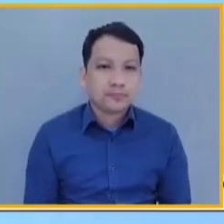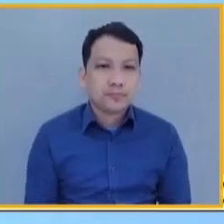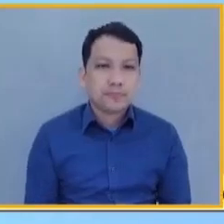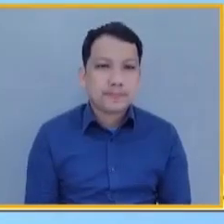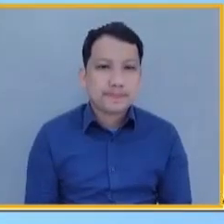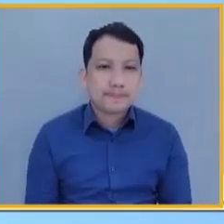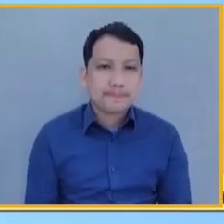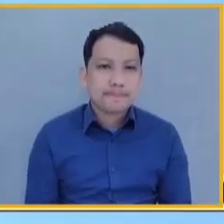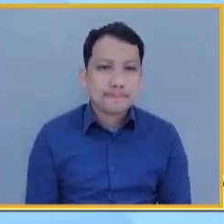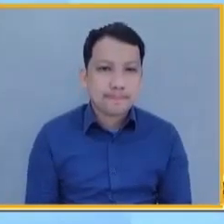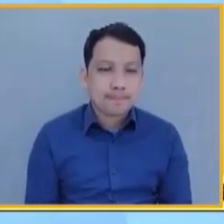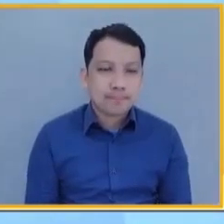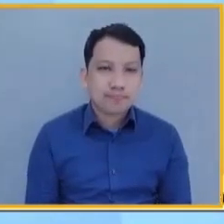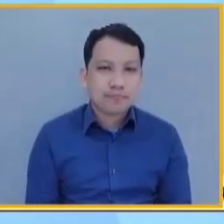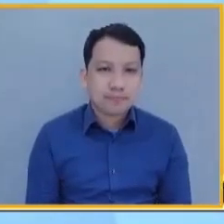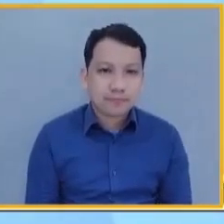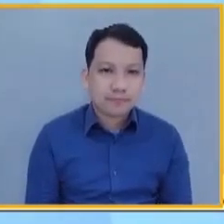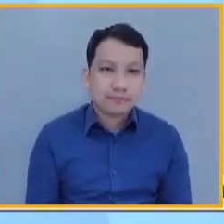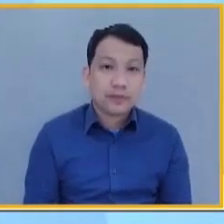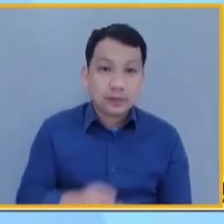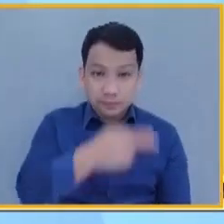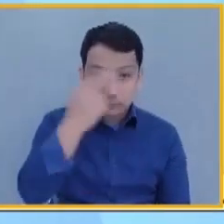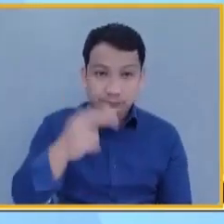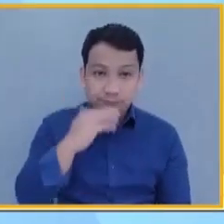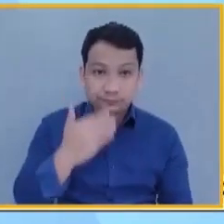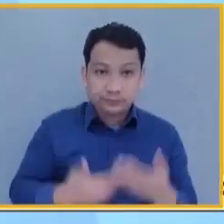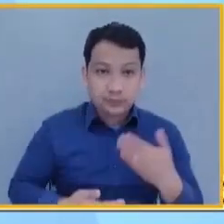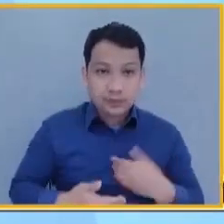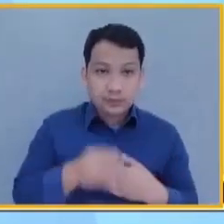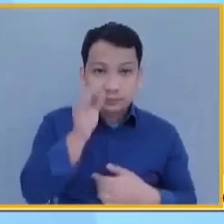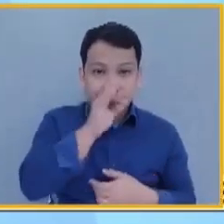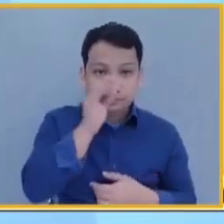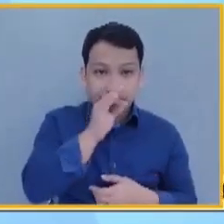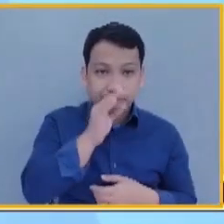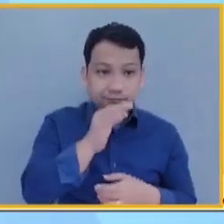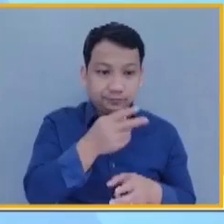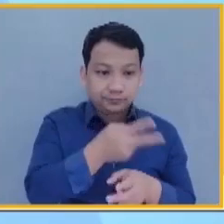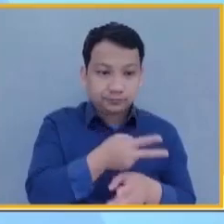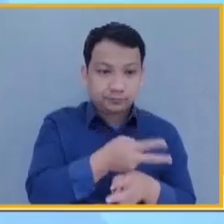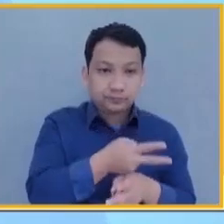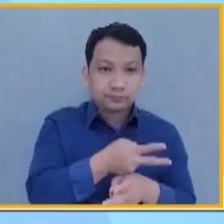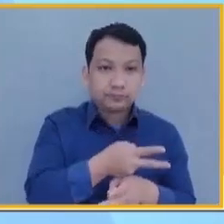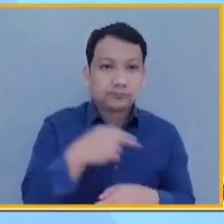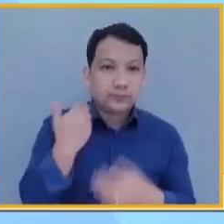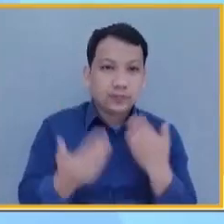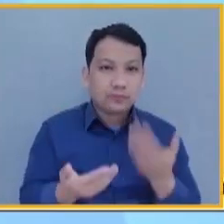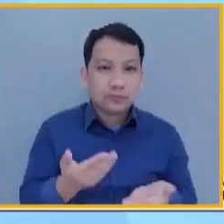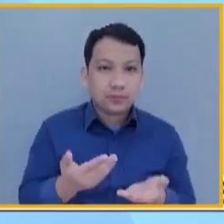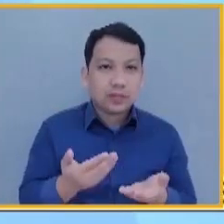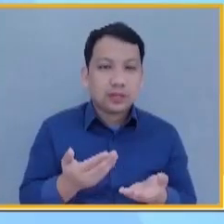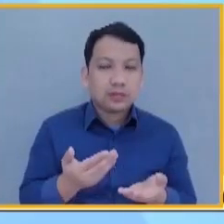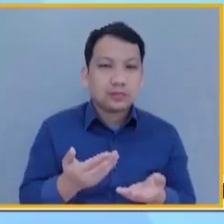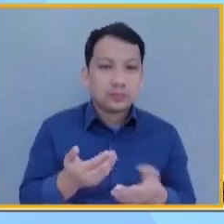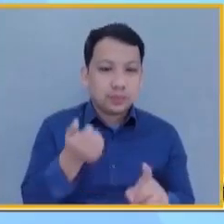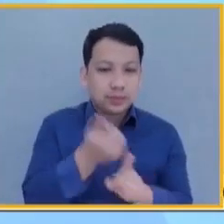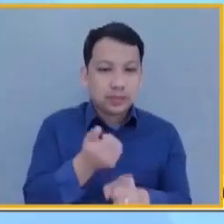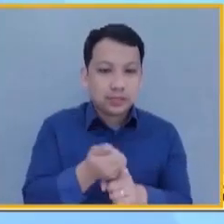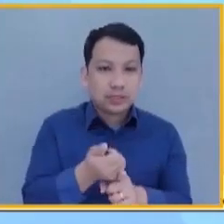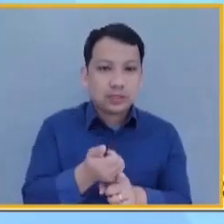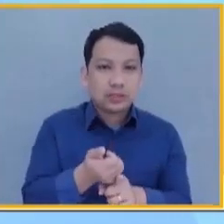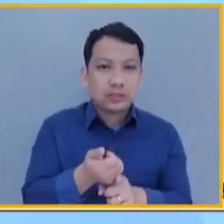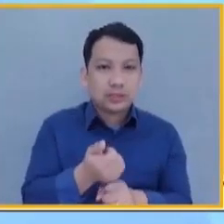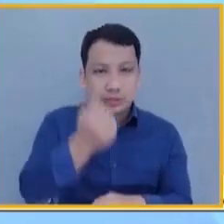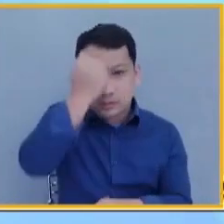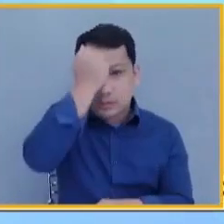Binigyan ng heroes welcome ang Pinay caregiver na si Angelyn Aguirre na namatay sa pag-atake ng Hamas sa Israel. Pinangunahan